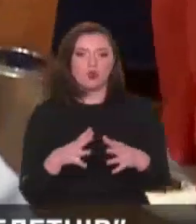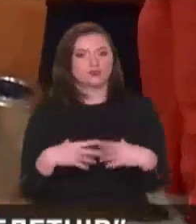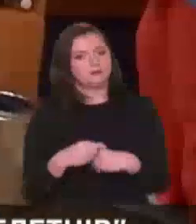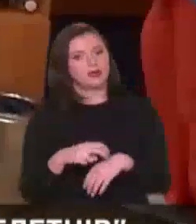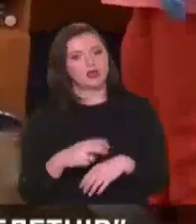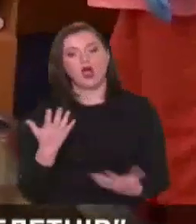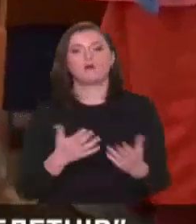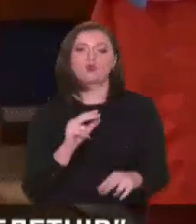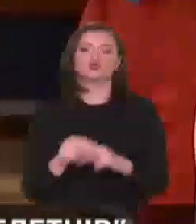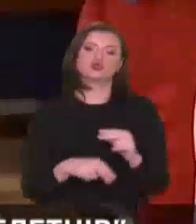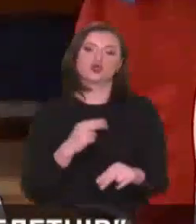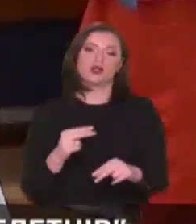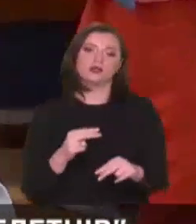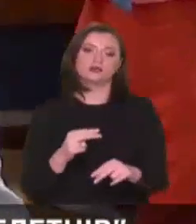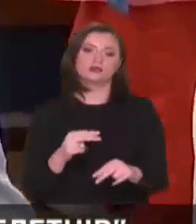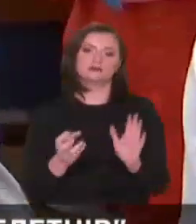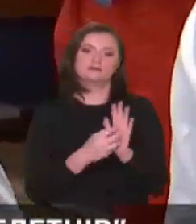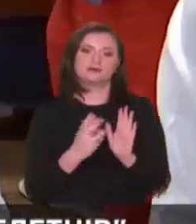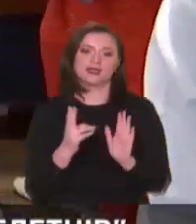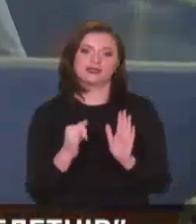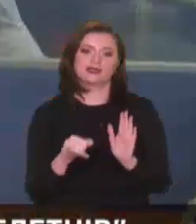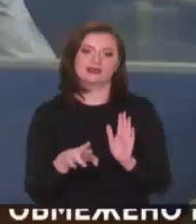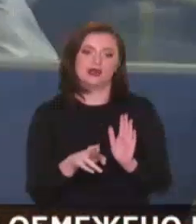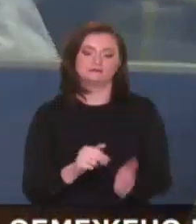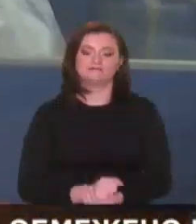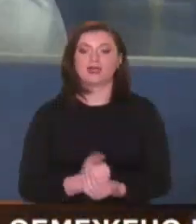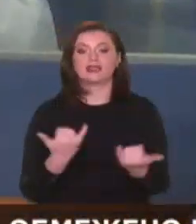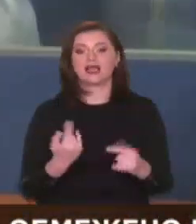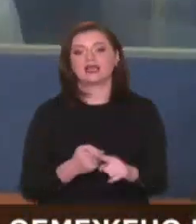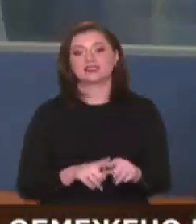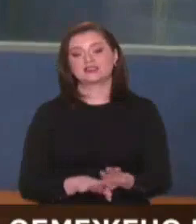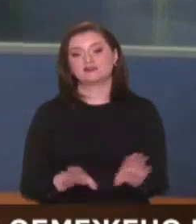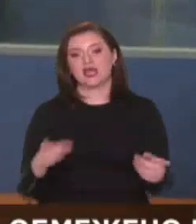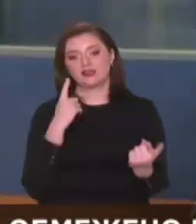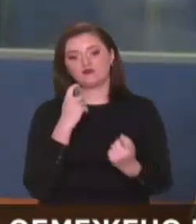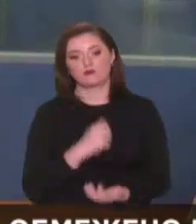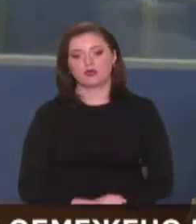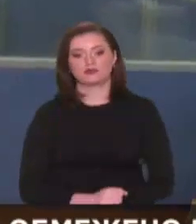або через портал «Дію». Наразі це вся інформація. Ну, логічно, ми ж перепрямо.